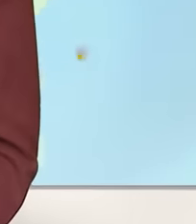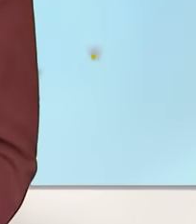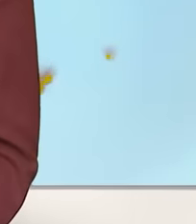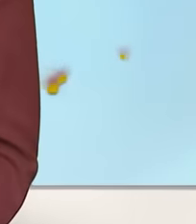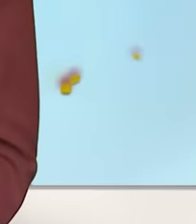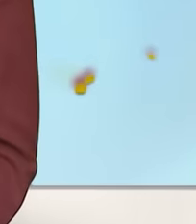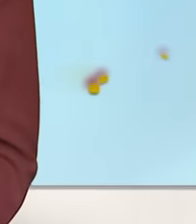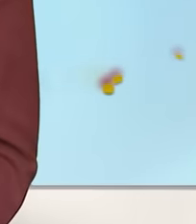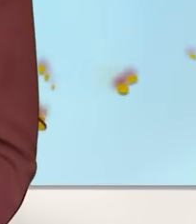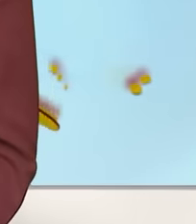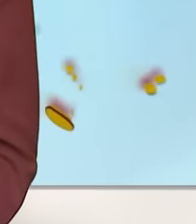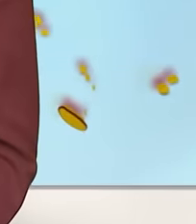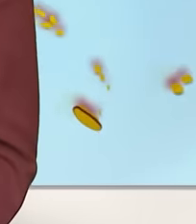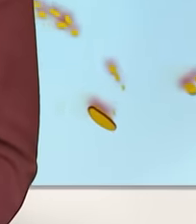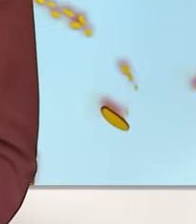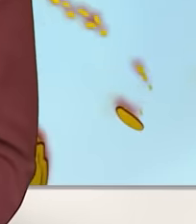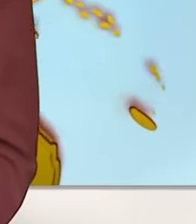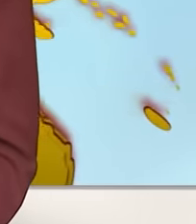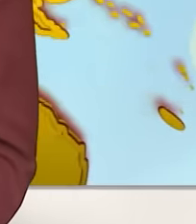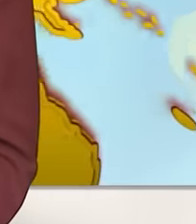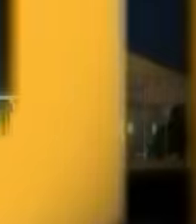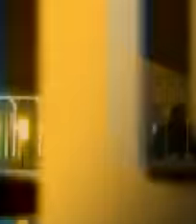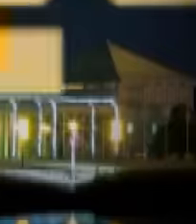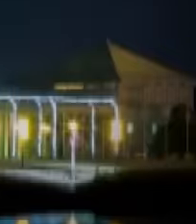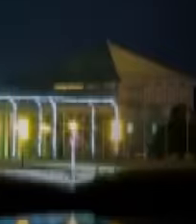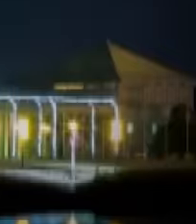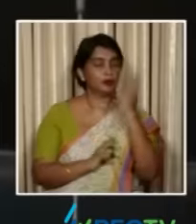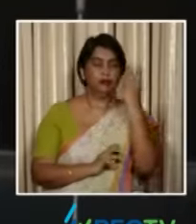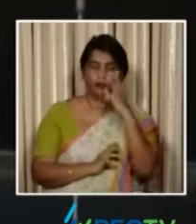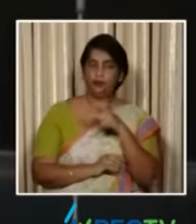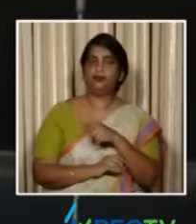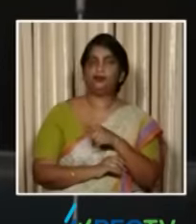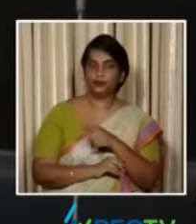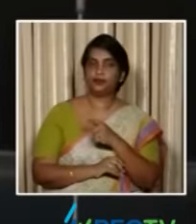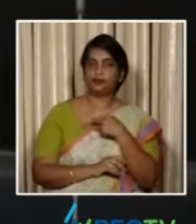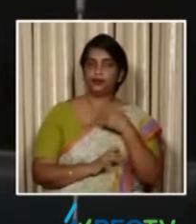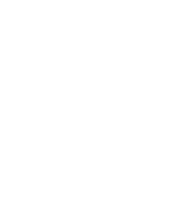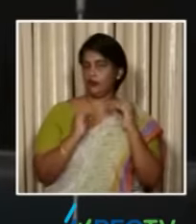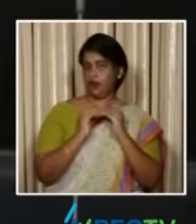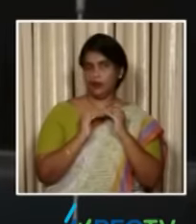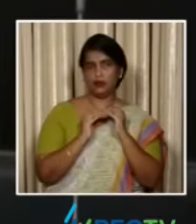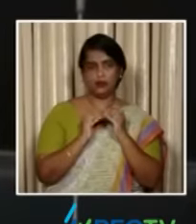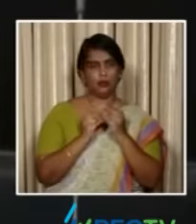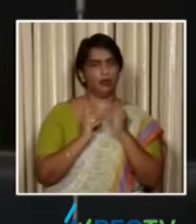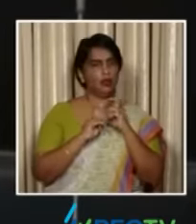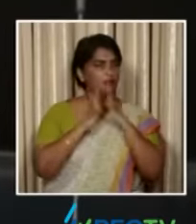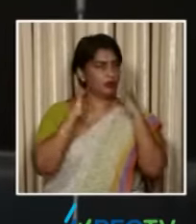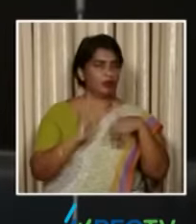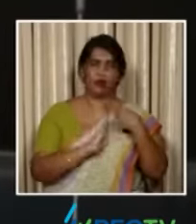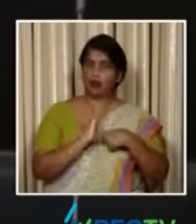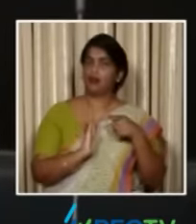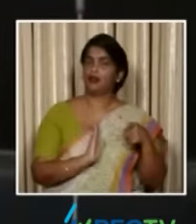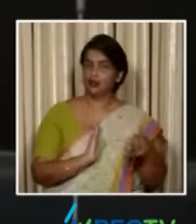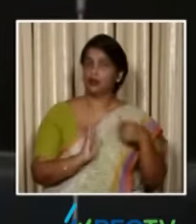ඇගයීම් ප්‍රතිපත්තිය සම්බන්ධයෙන් වාද විවාද ඇති වුණා. අපි සමාන්තර දෙපාර්තමේන්තුව හැටියට රාශියක් ලංකාවේ තිබෙනවා.